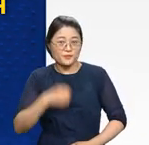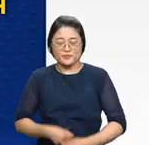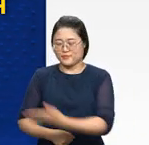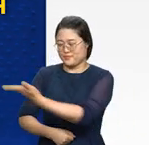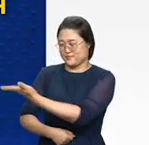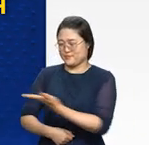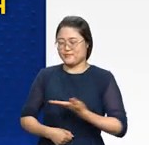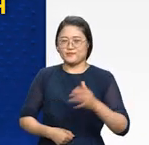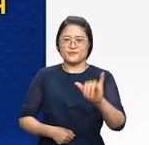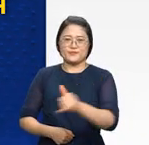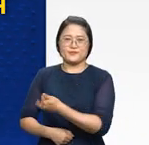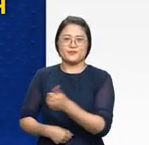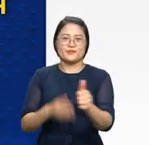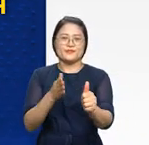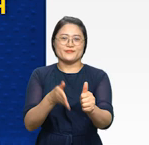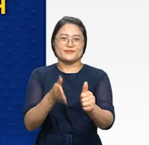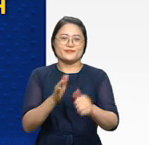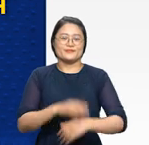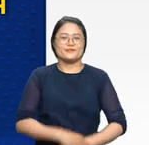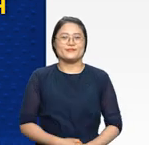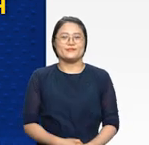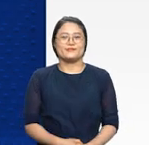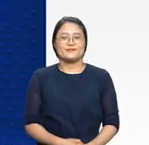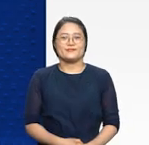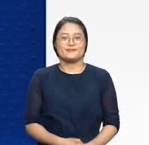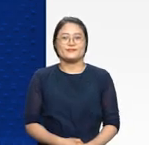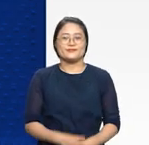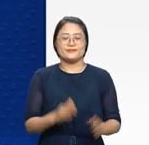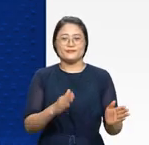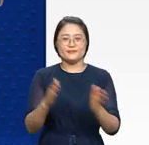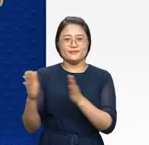건강증진과 건강증진팀으로 문의 주시기 바랍니다.